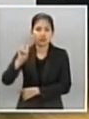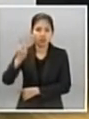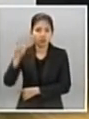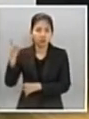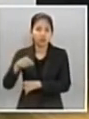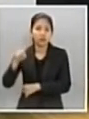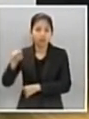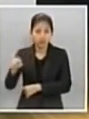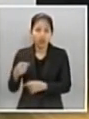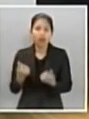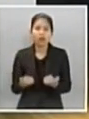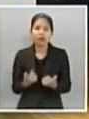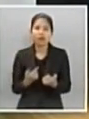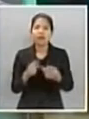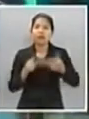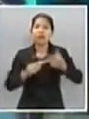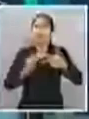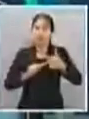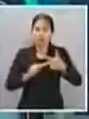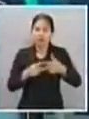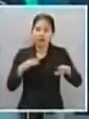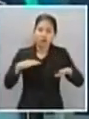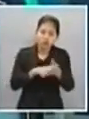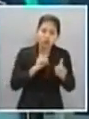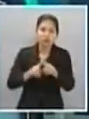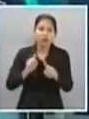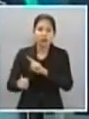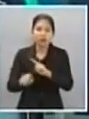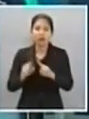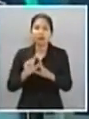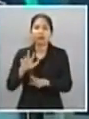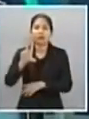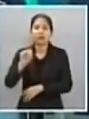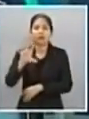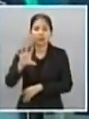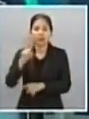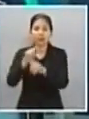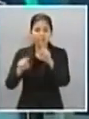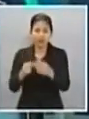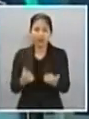ที่ 13.95% ทีเดียวค่ะ และหนึ่งในจำนวนคนพิการนะครับก็คือผู้พิการทางสายตานั่นเองนะครับล่า